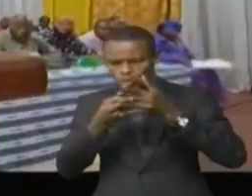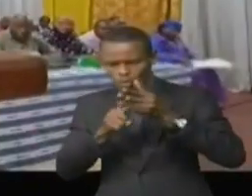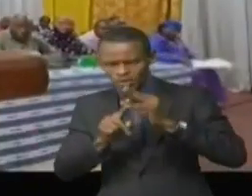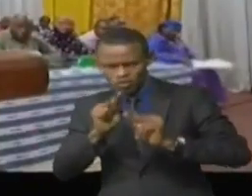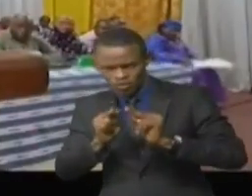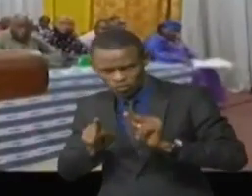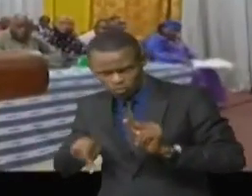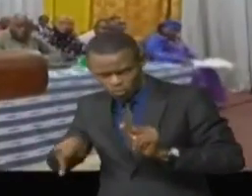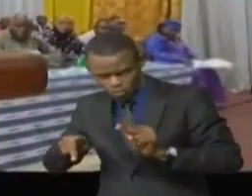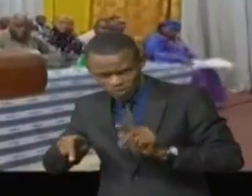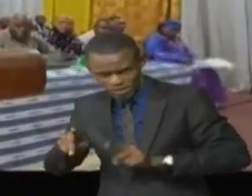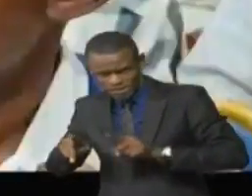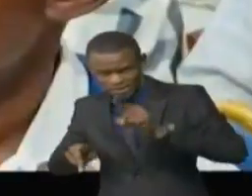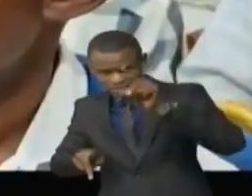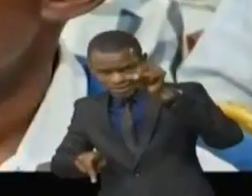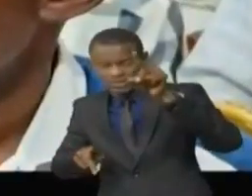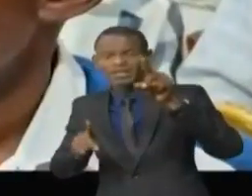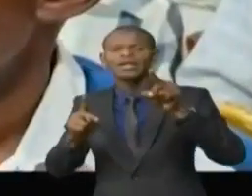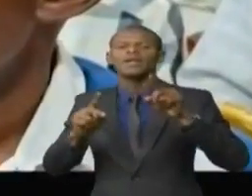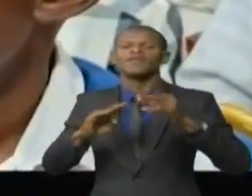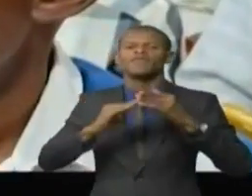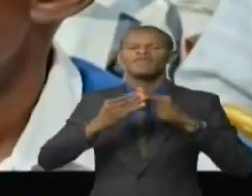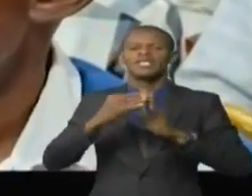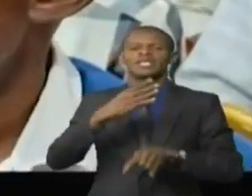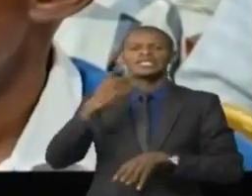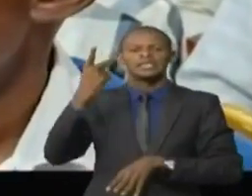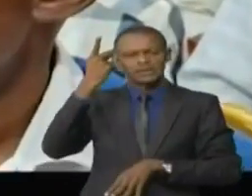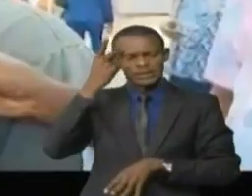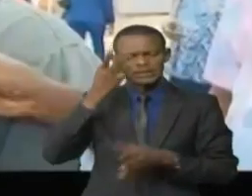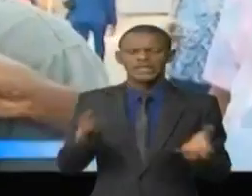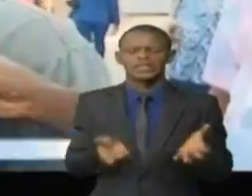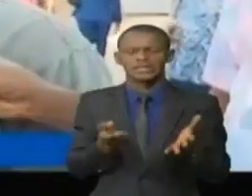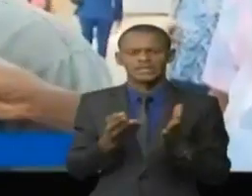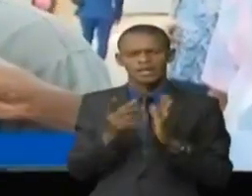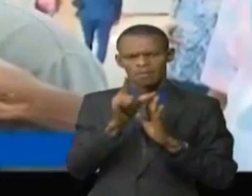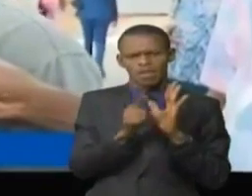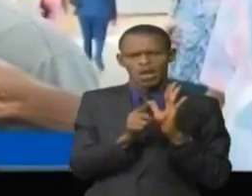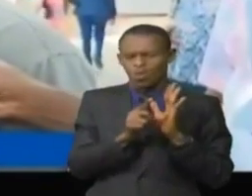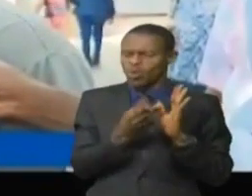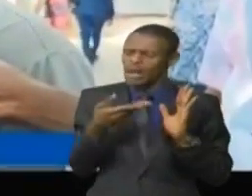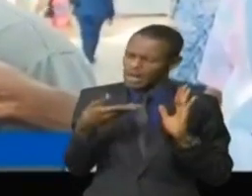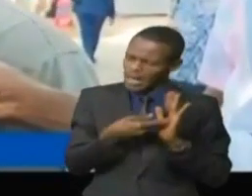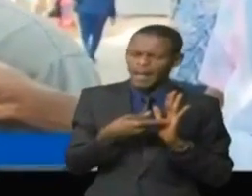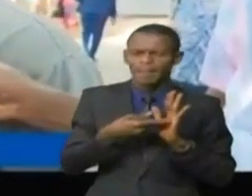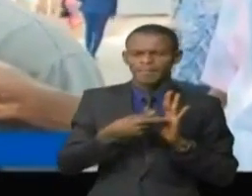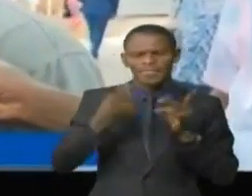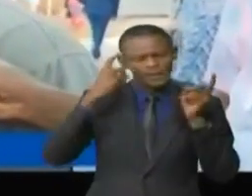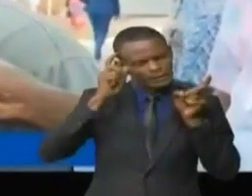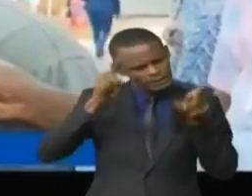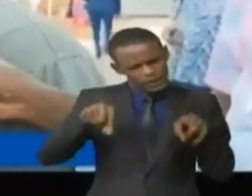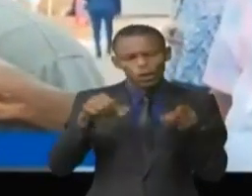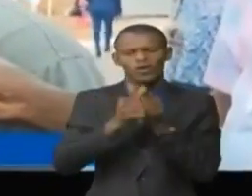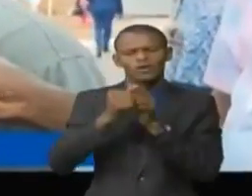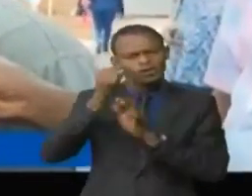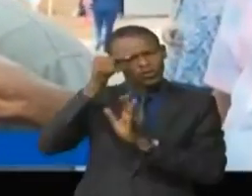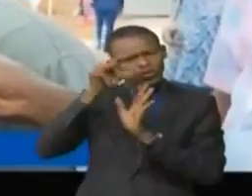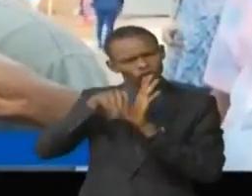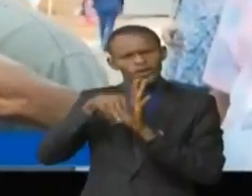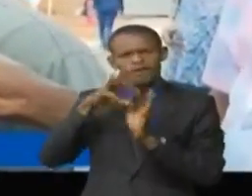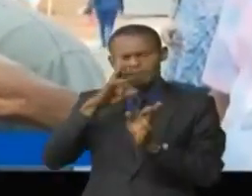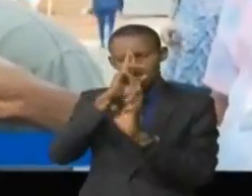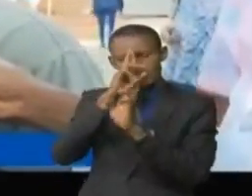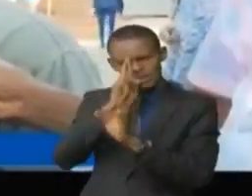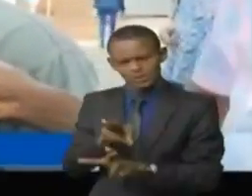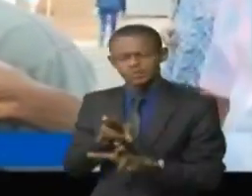la réalisation des textes réglementaires et légaux. Nous avons convenu avec le gouvernement l'application du contrat Edelica